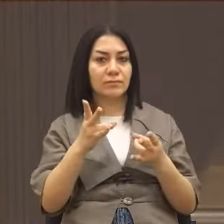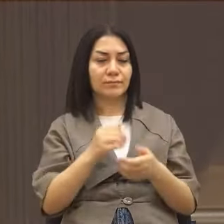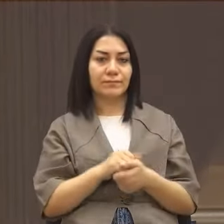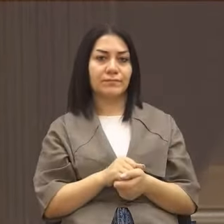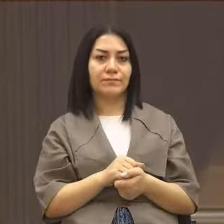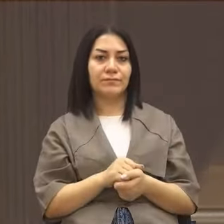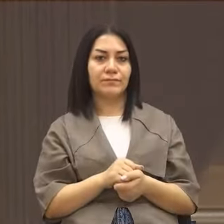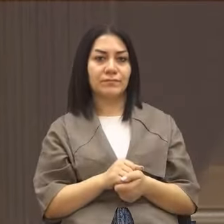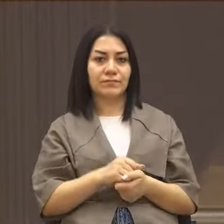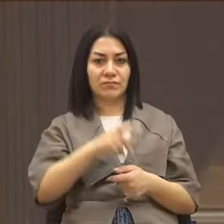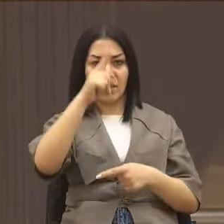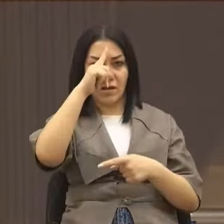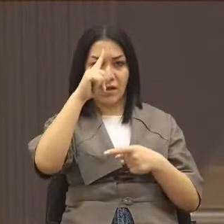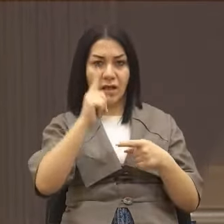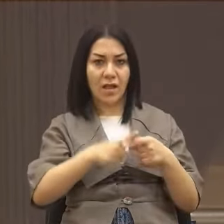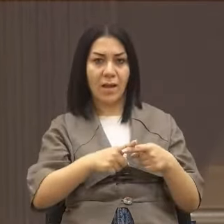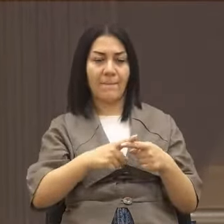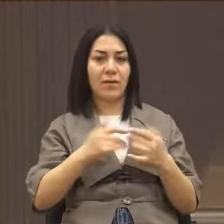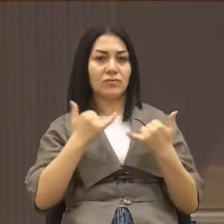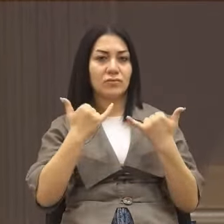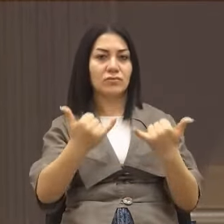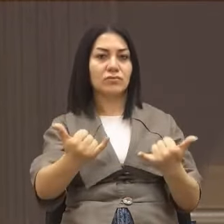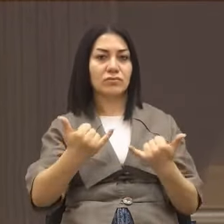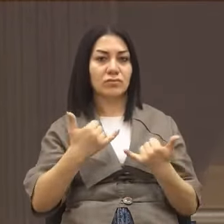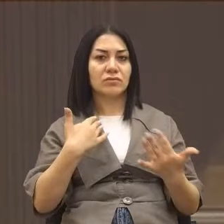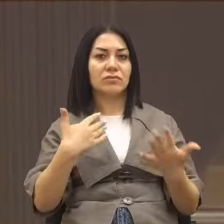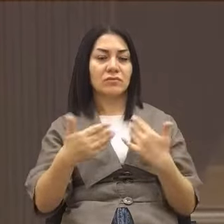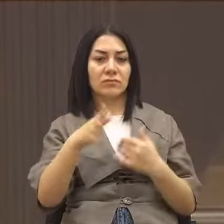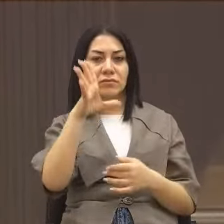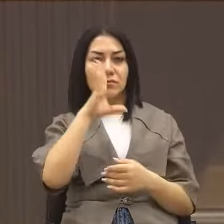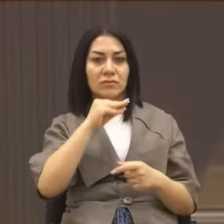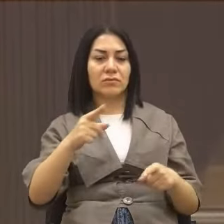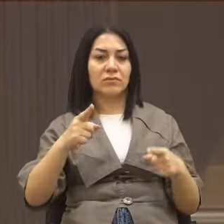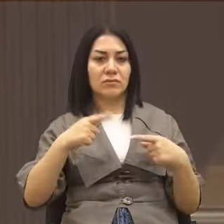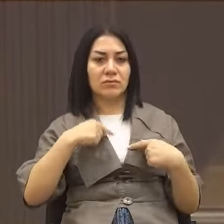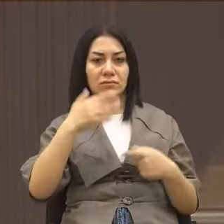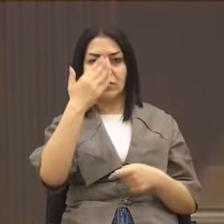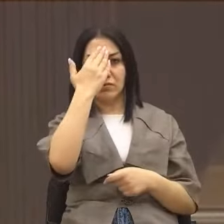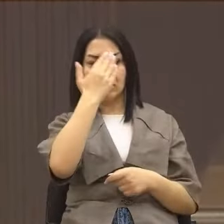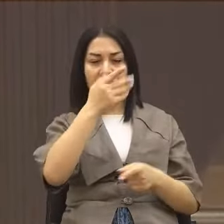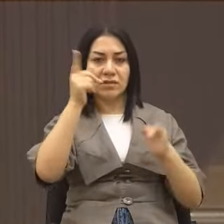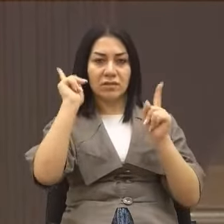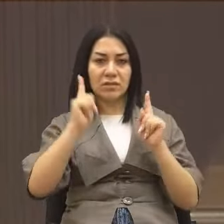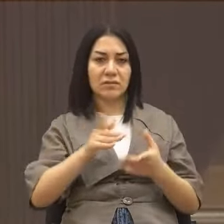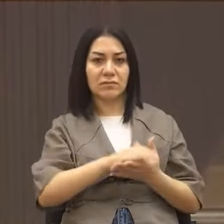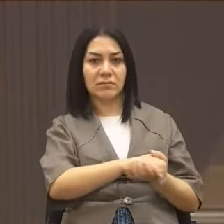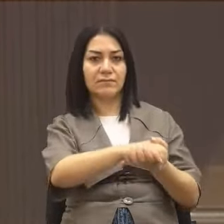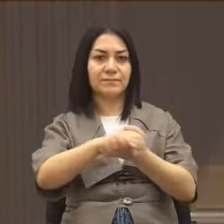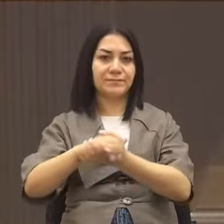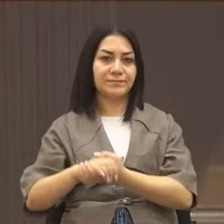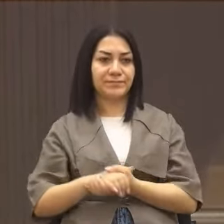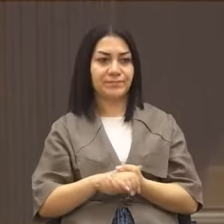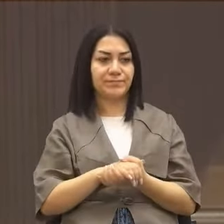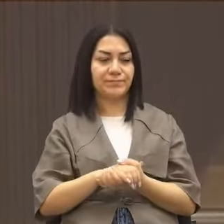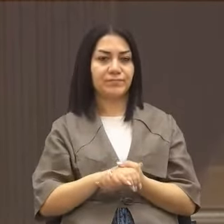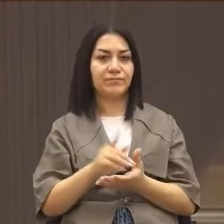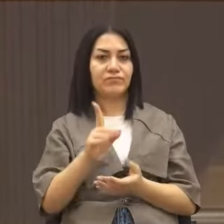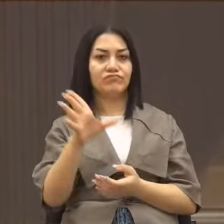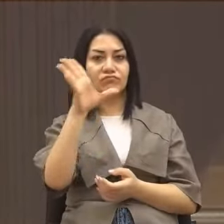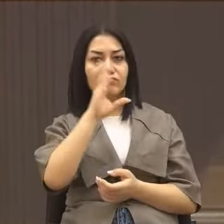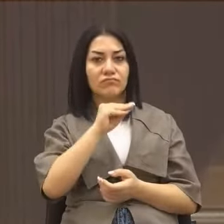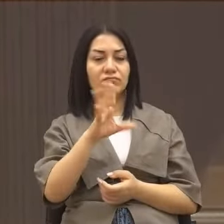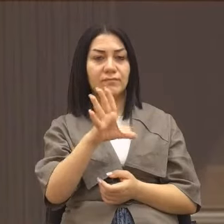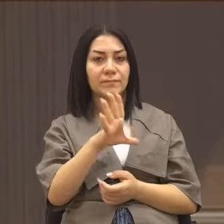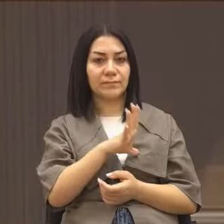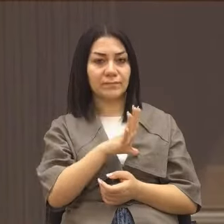Այս եղբայրական վերաբերմունքով հնարավոր կլինի հասնել հասարակական իրական համերաշխության, ինչպես հնարավոր եղավ